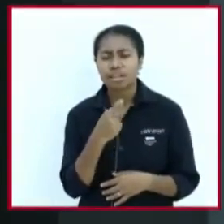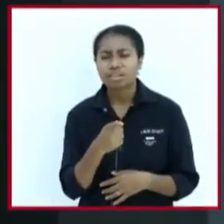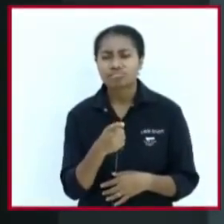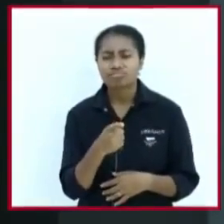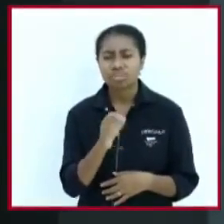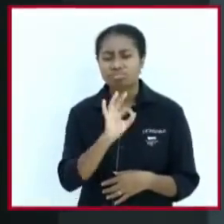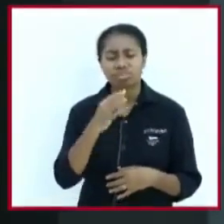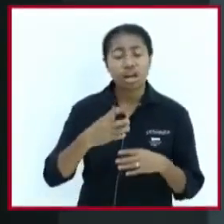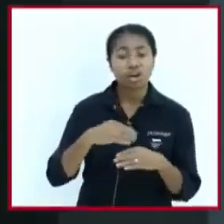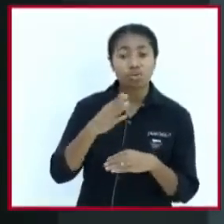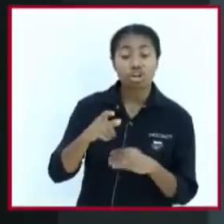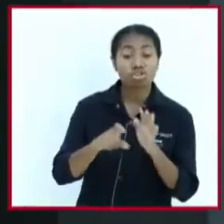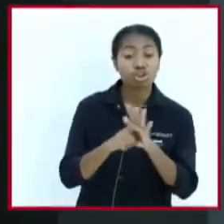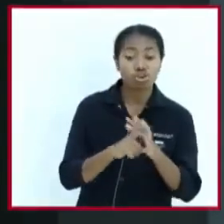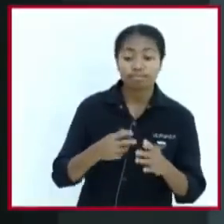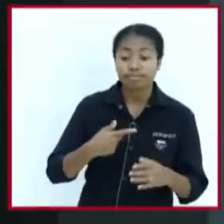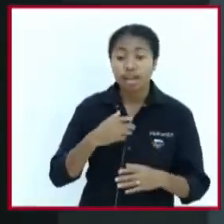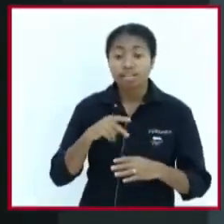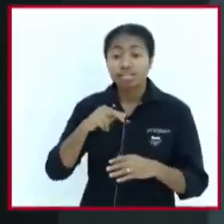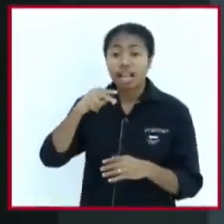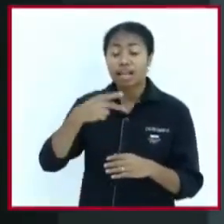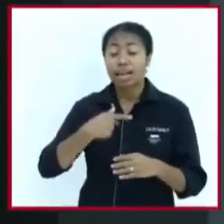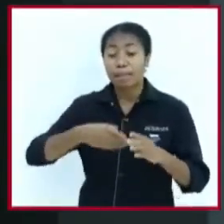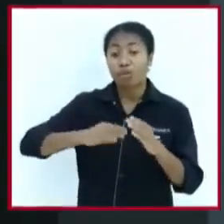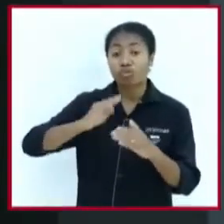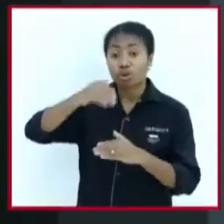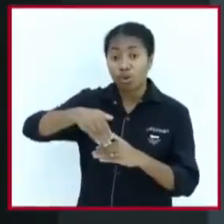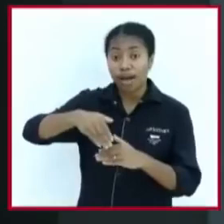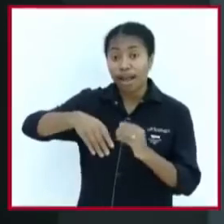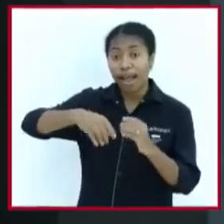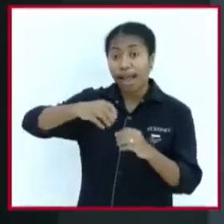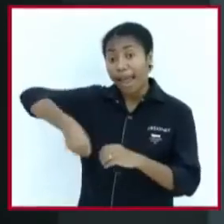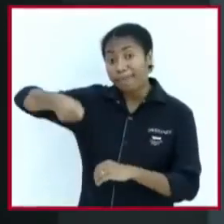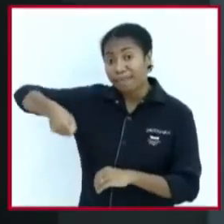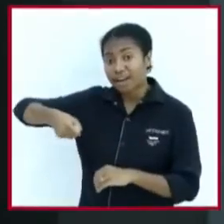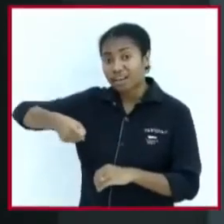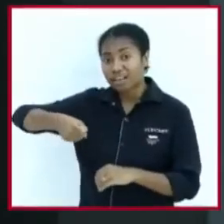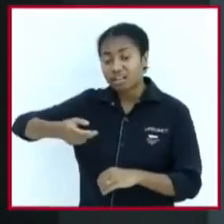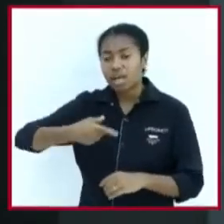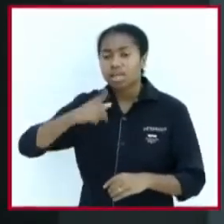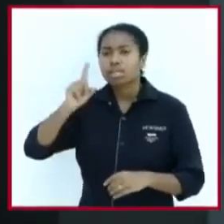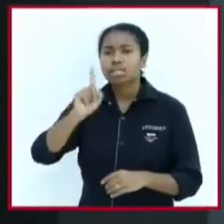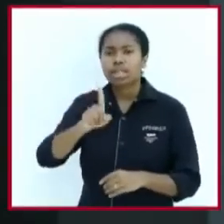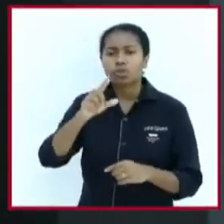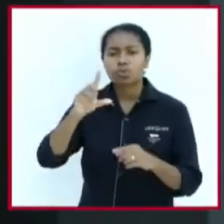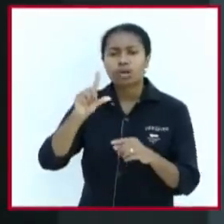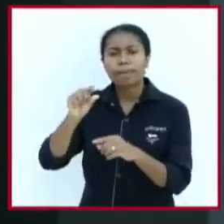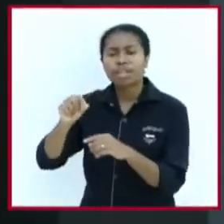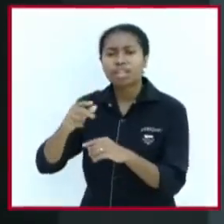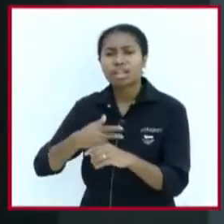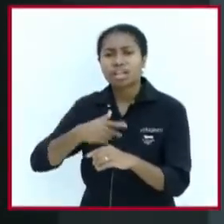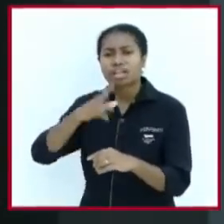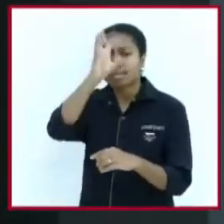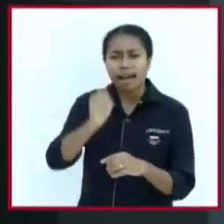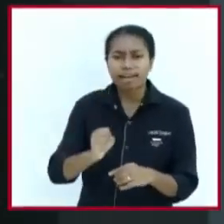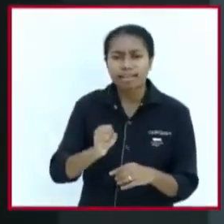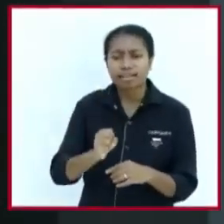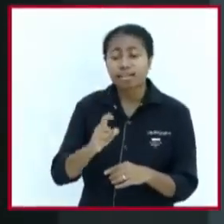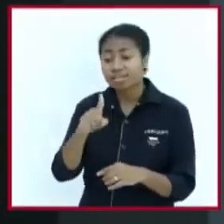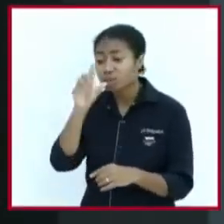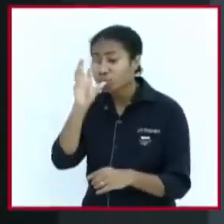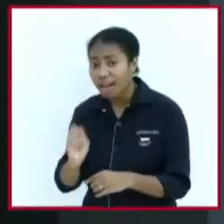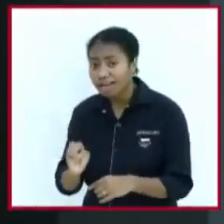satu lagi mereka semua tidak bisa keluar karena satu hampir 21 tariknya